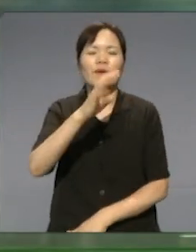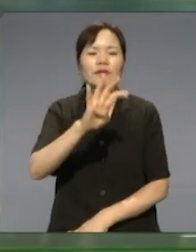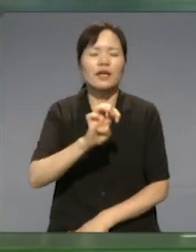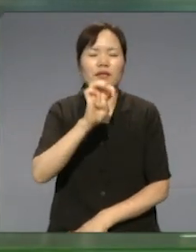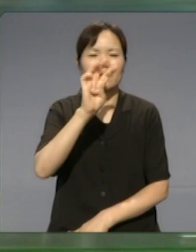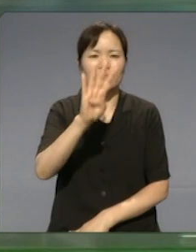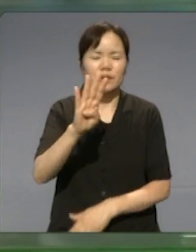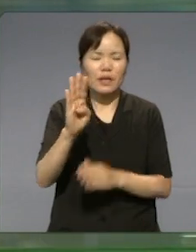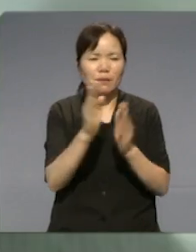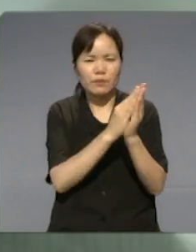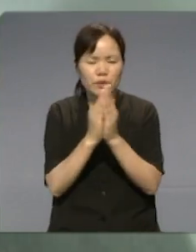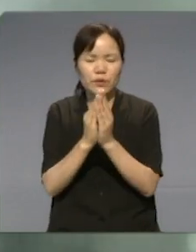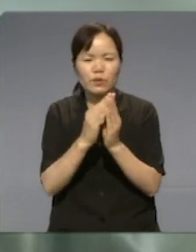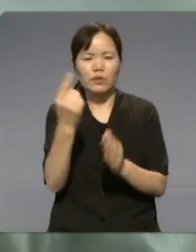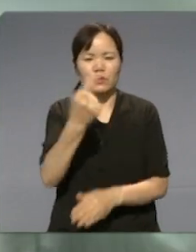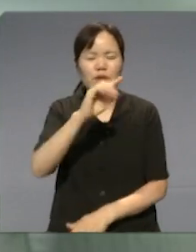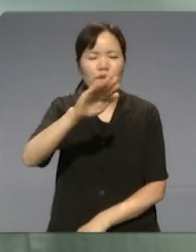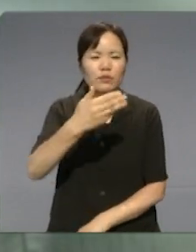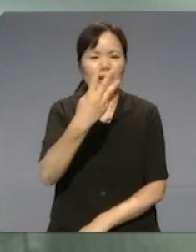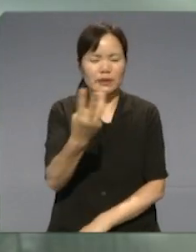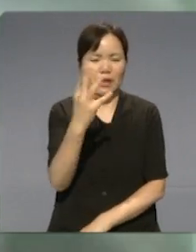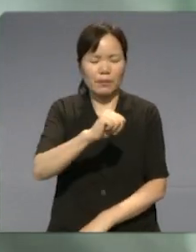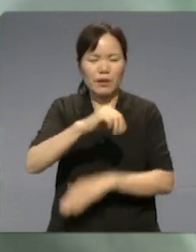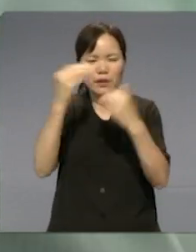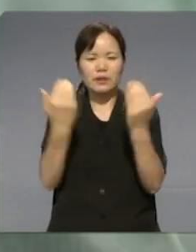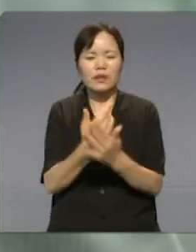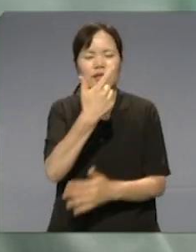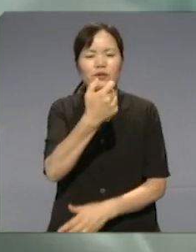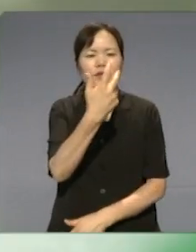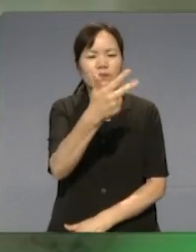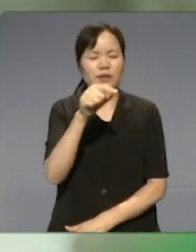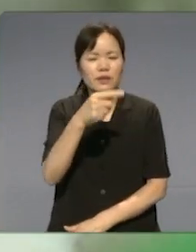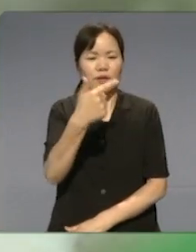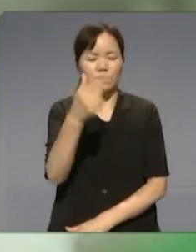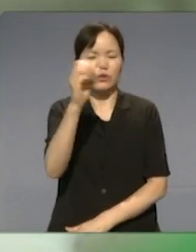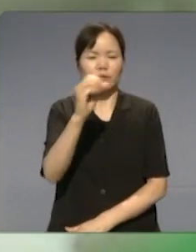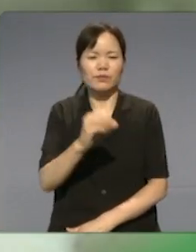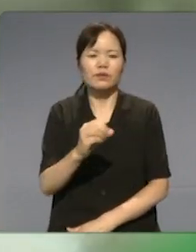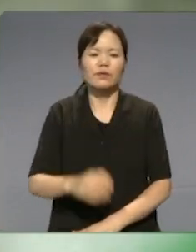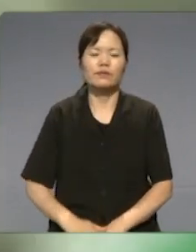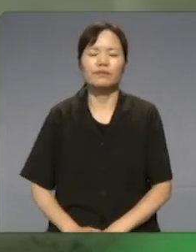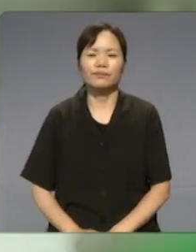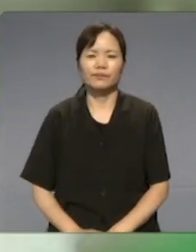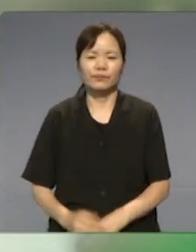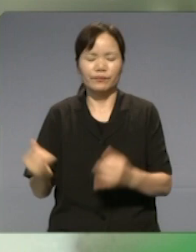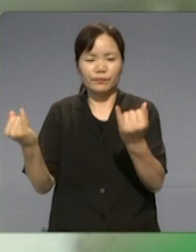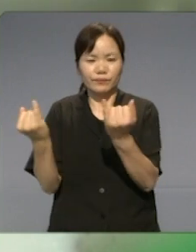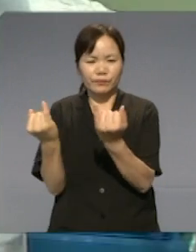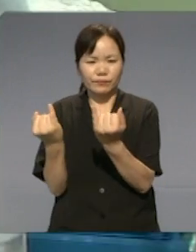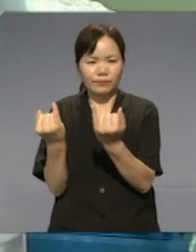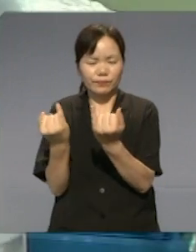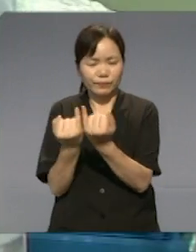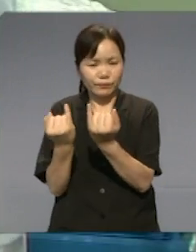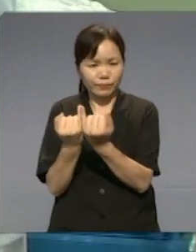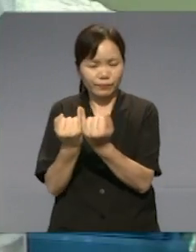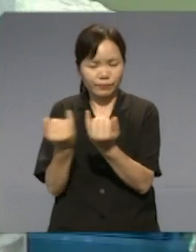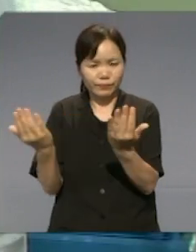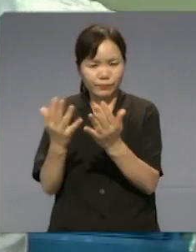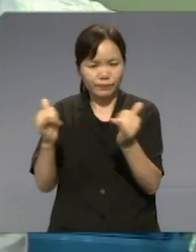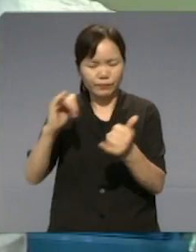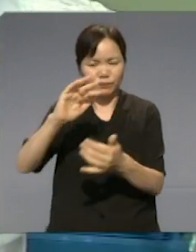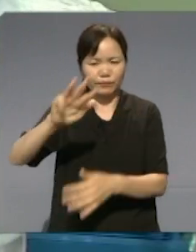543조 1,903억 원으로 전체 근로소득의 67.6%를 차지했습니다. 반면 여성